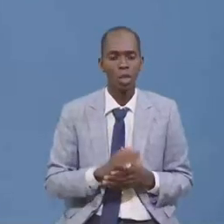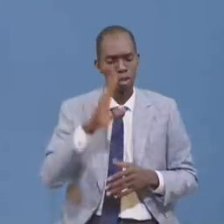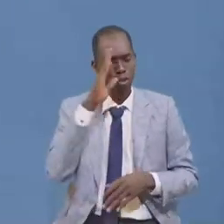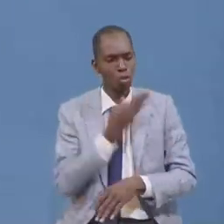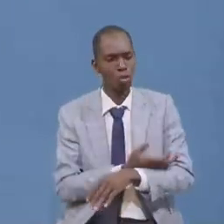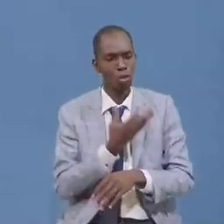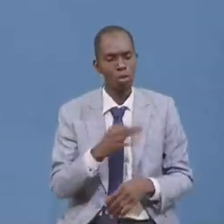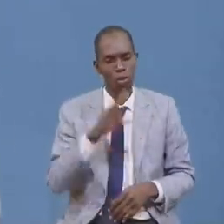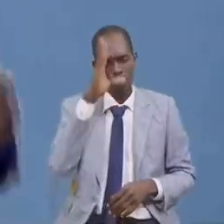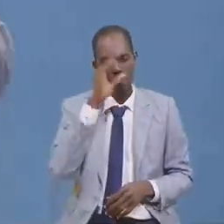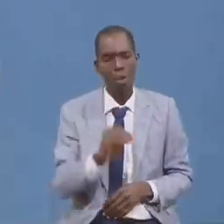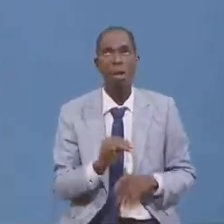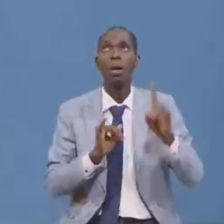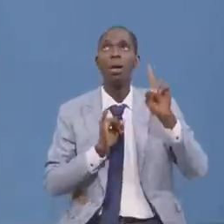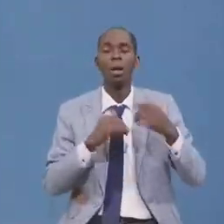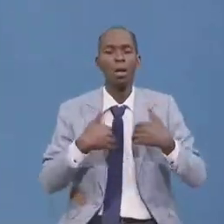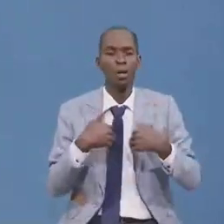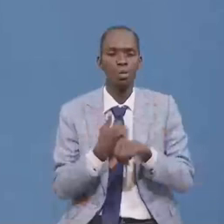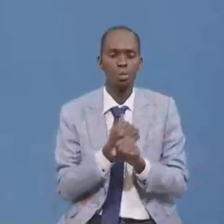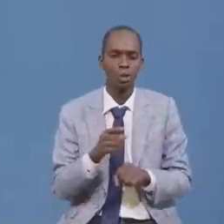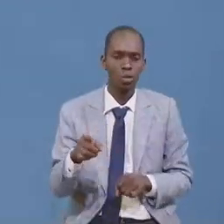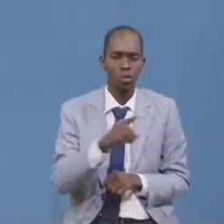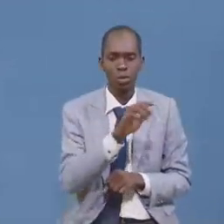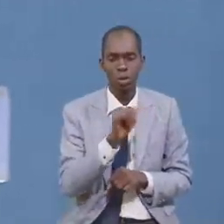Fils de l'homme, j'étais établi comme une sentinelle.